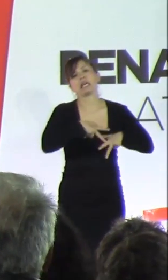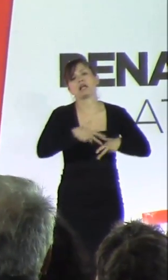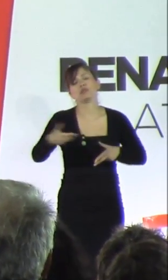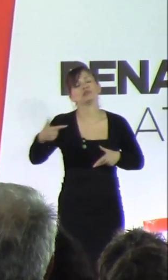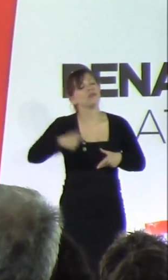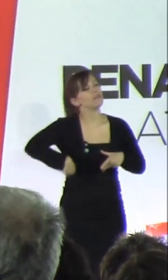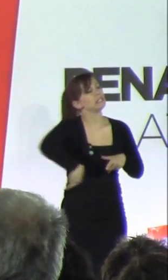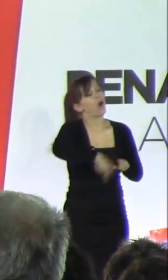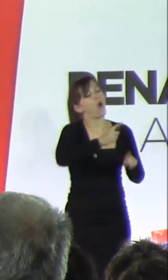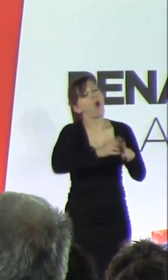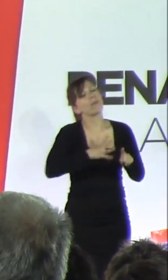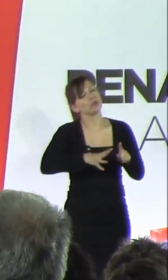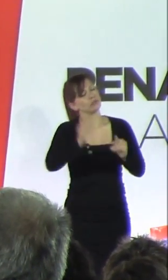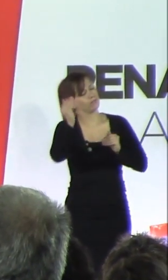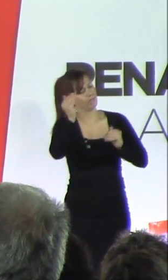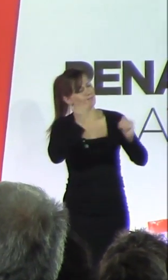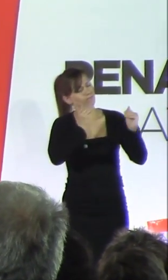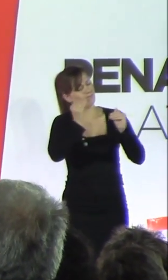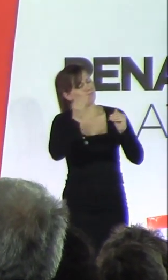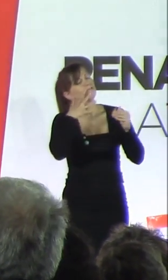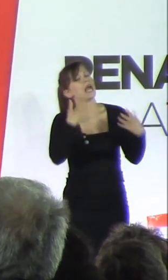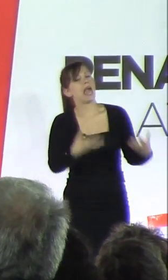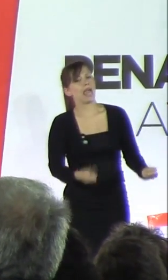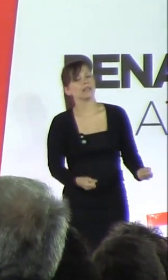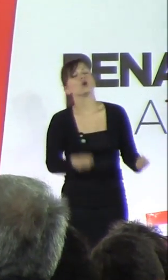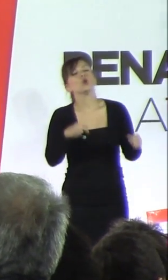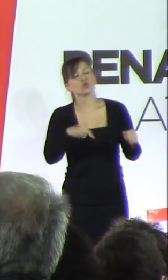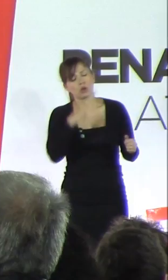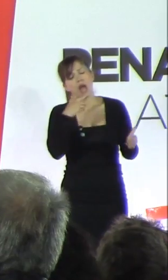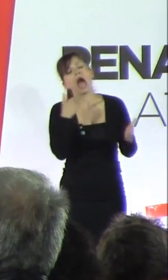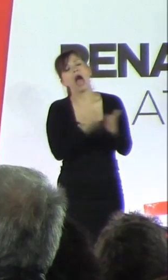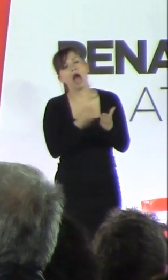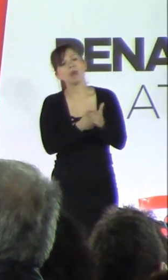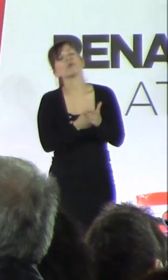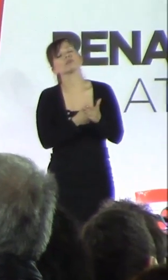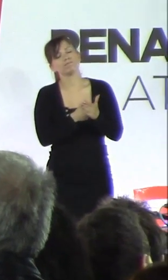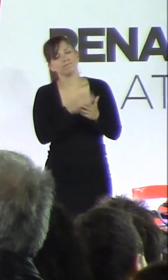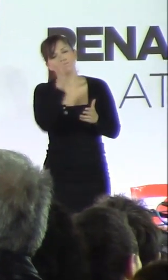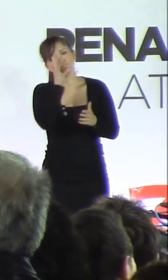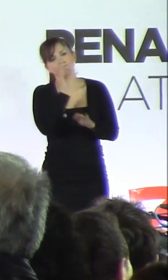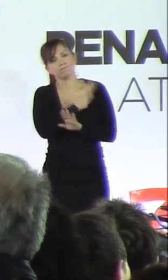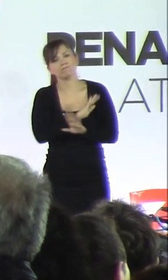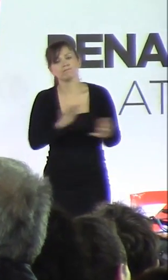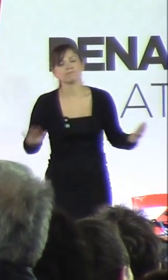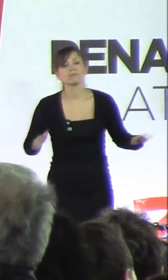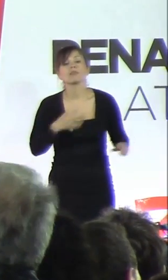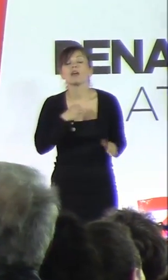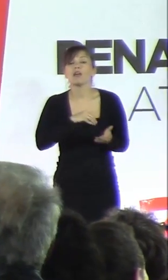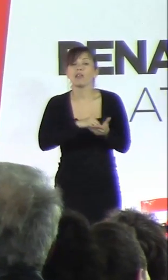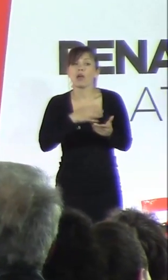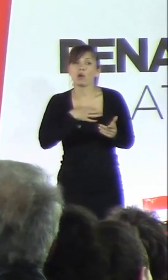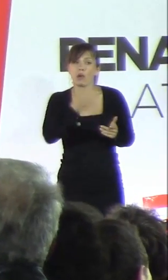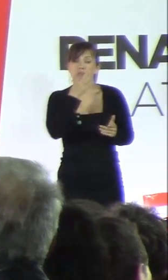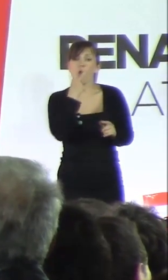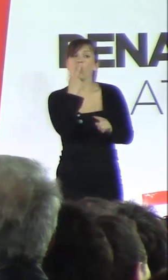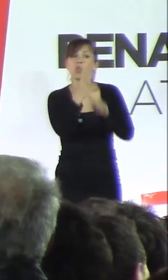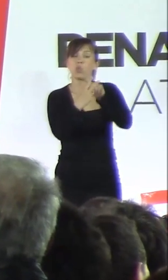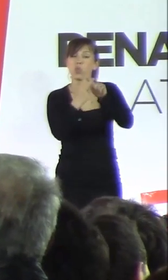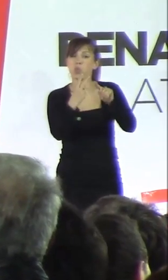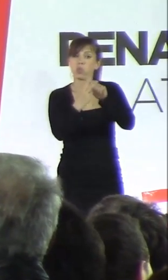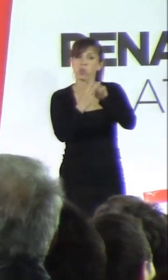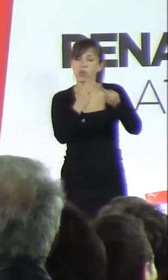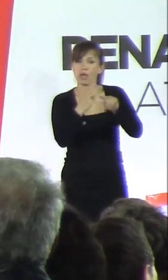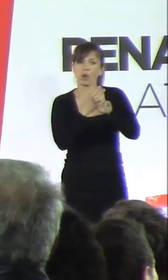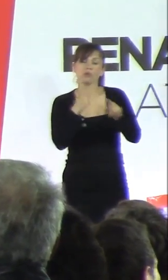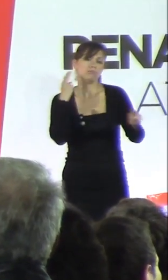Έλληνα πατριώτη. Θέλω να σταθώ μόνο σε 2 σημεία. 2 σημεία που είτε θάβουν